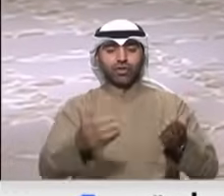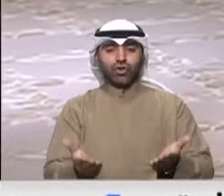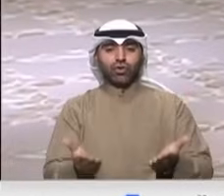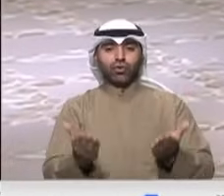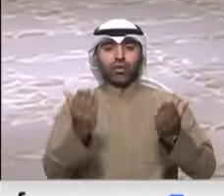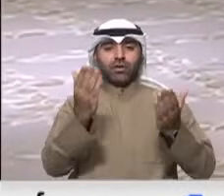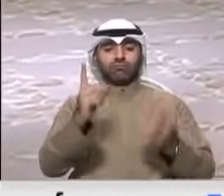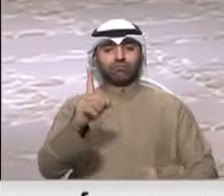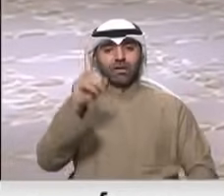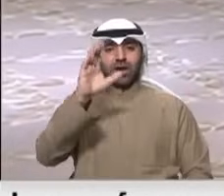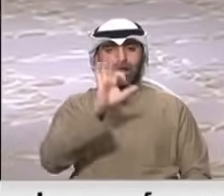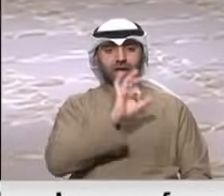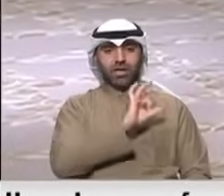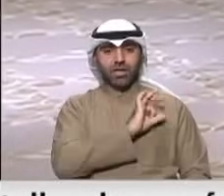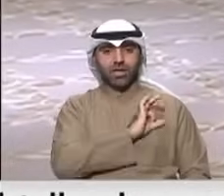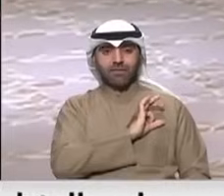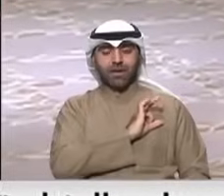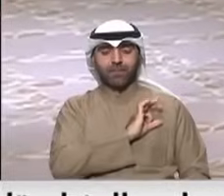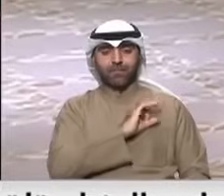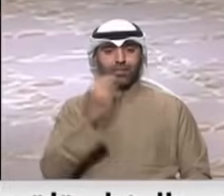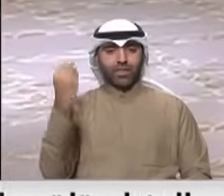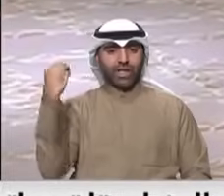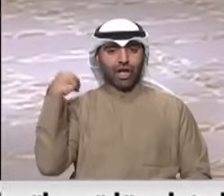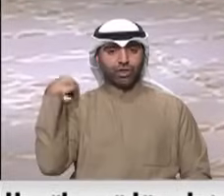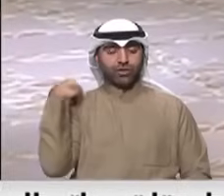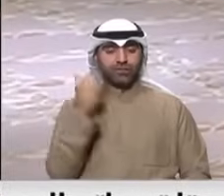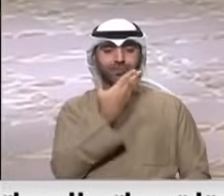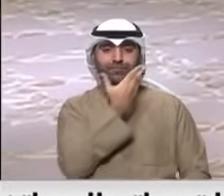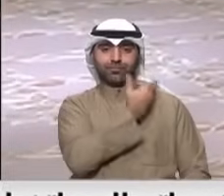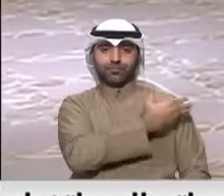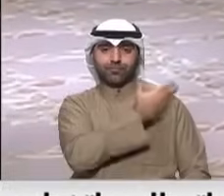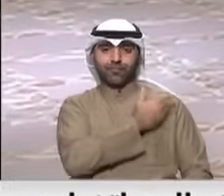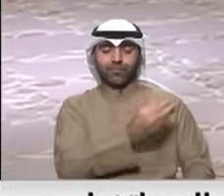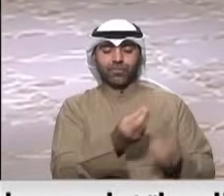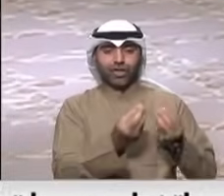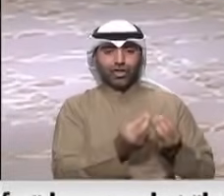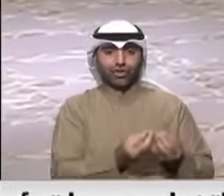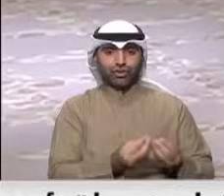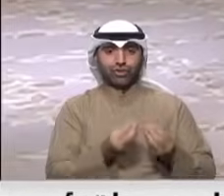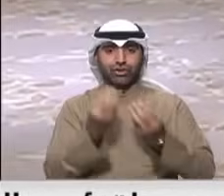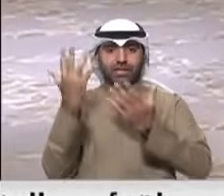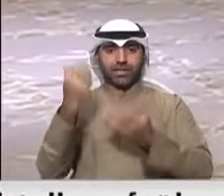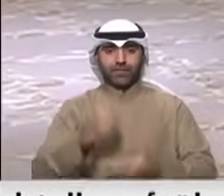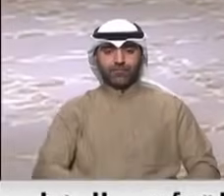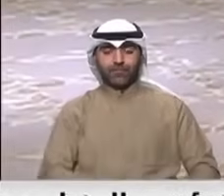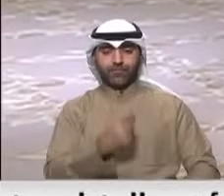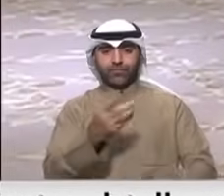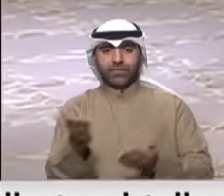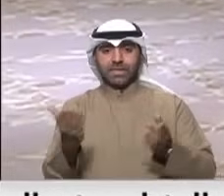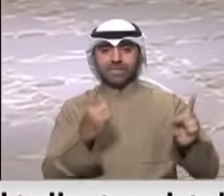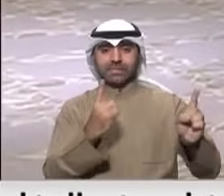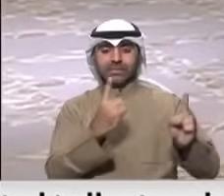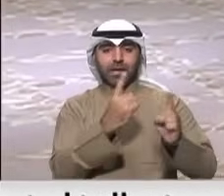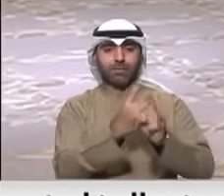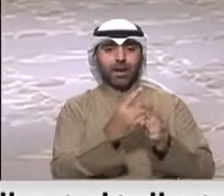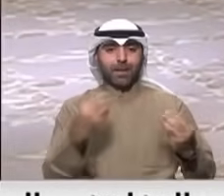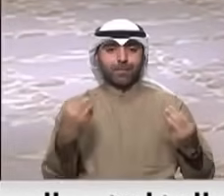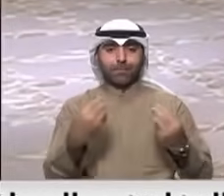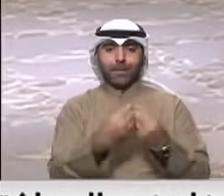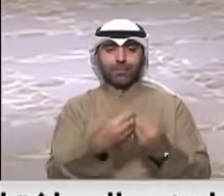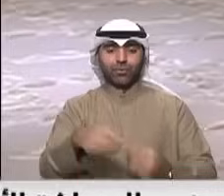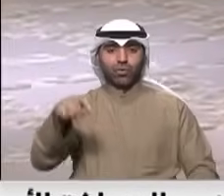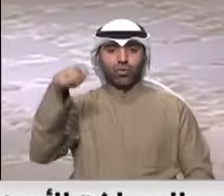وعدد من الشيوخ الكرام وقد كان في استقبال سموه على ارض المطار معالي وزير شؤون الديوان